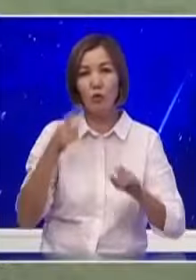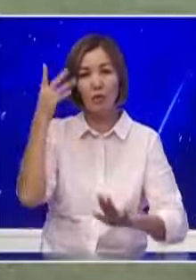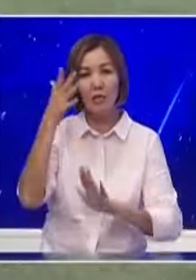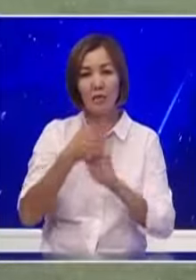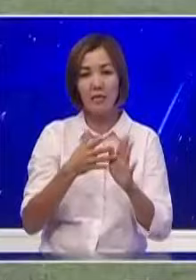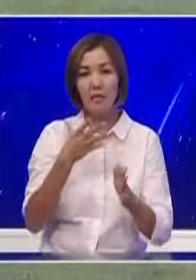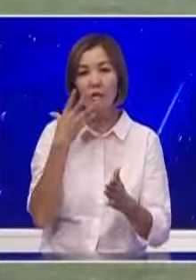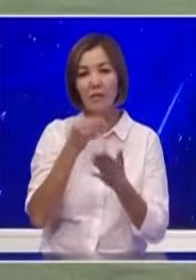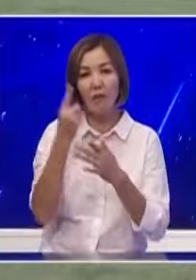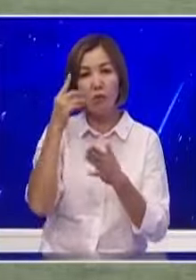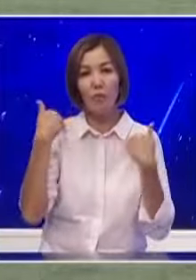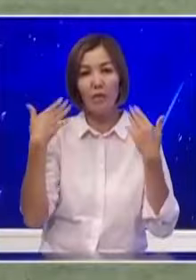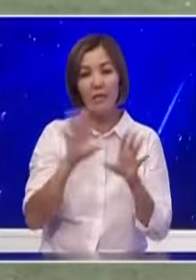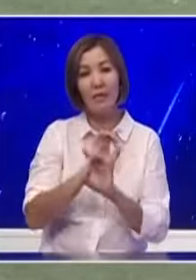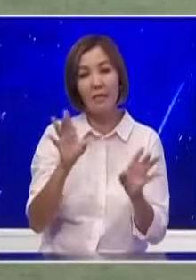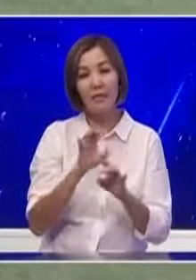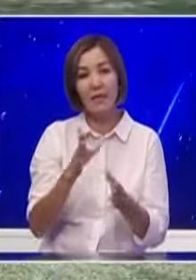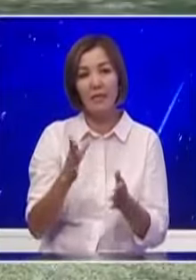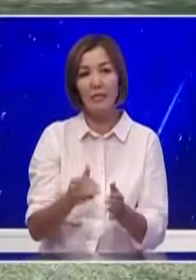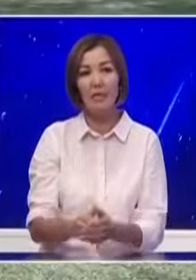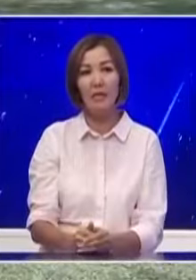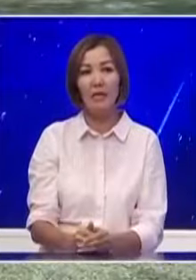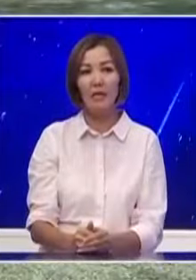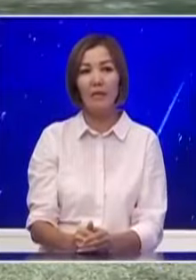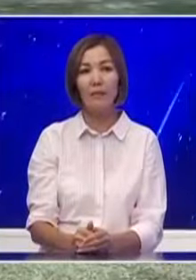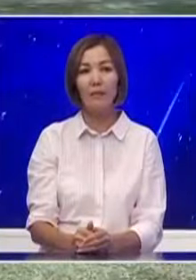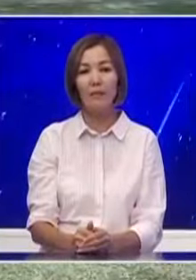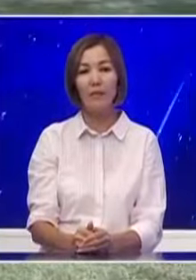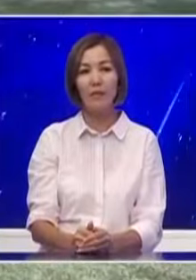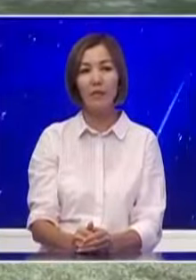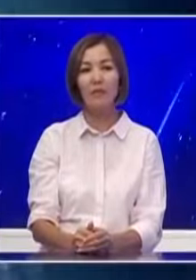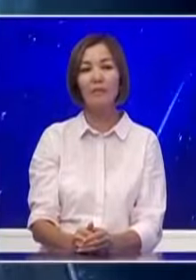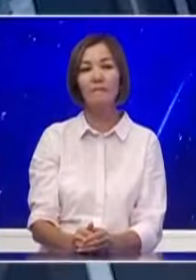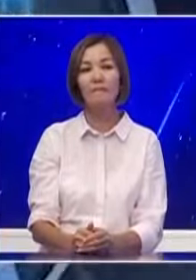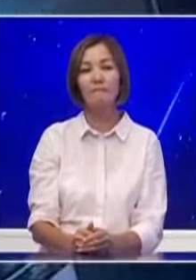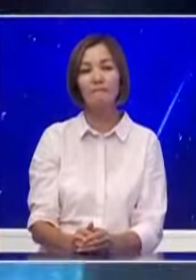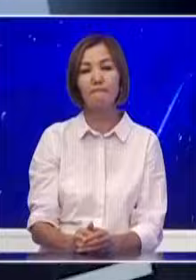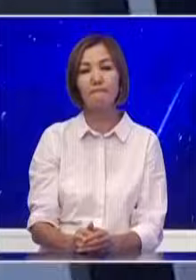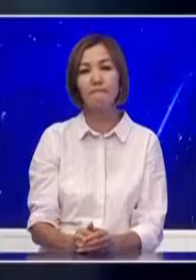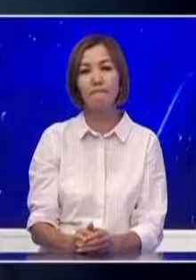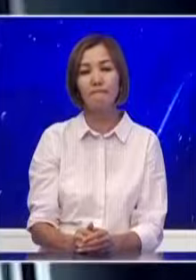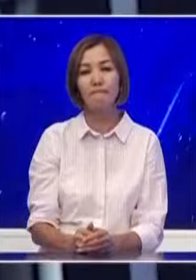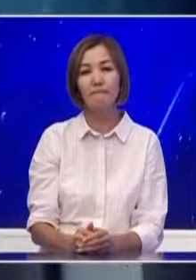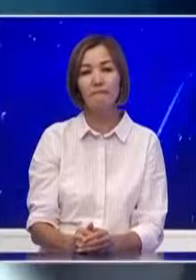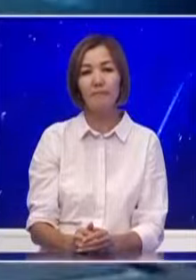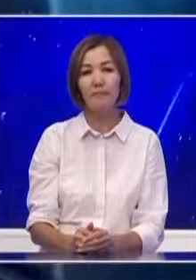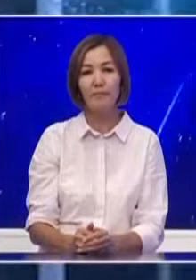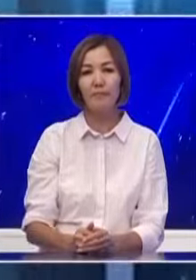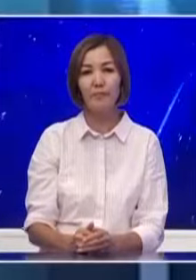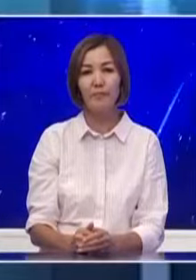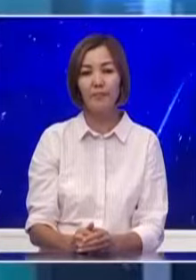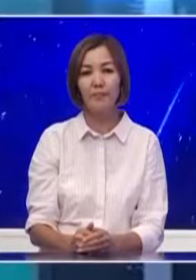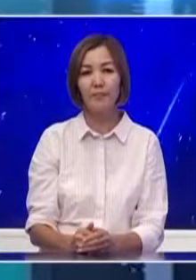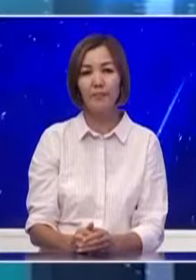выражать свои мысли, в том числе и свое неприятие социального зла под названием коррупция. Оружант Неибаева, Дамир Бесикпаев,